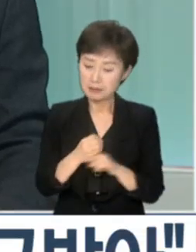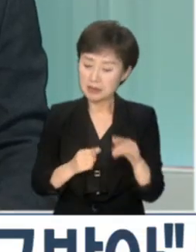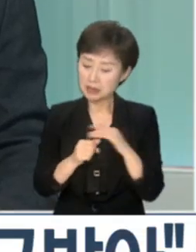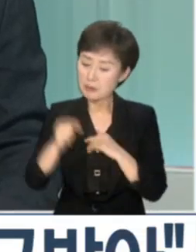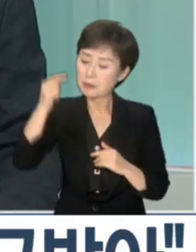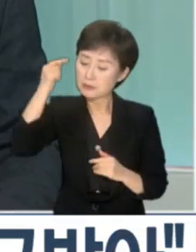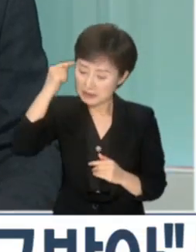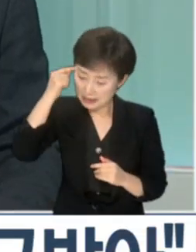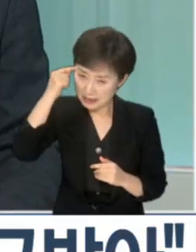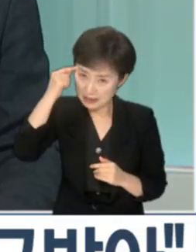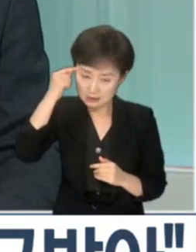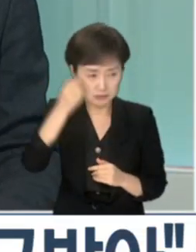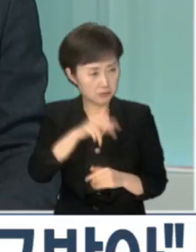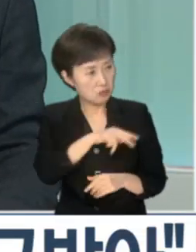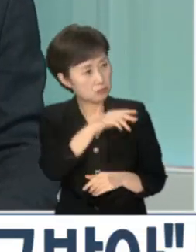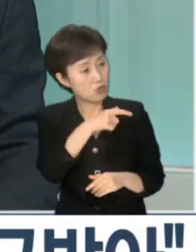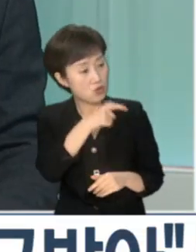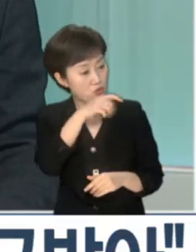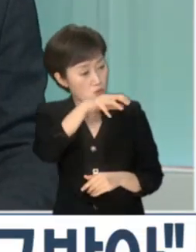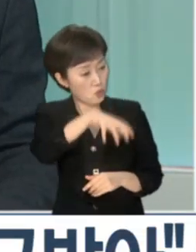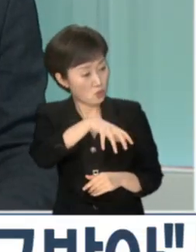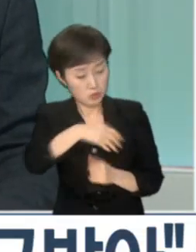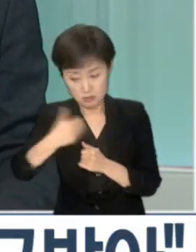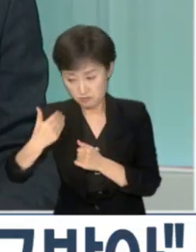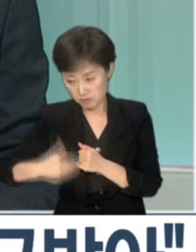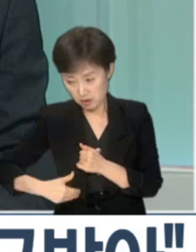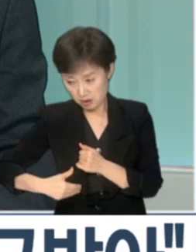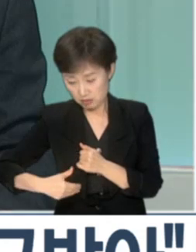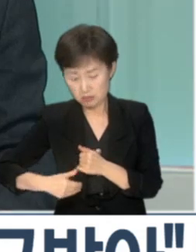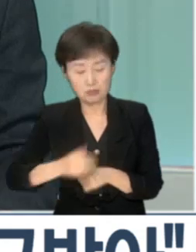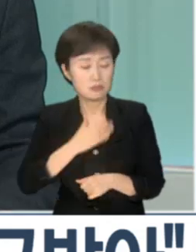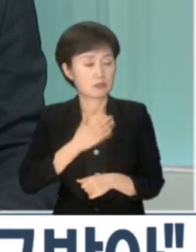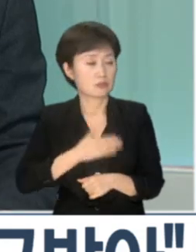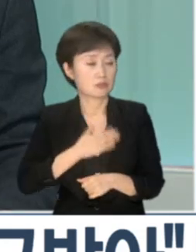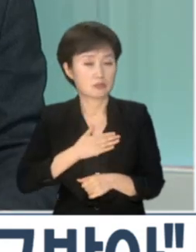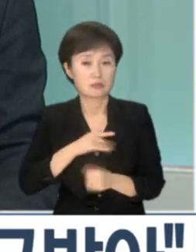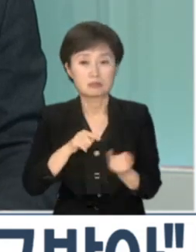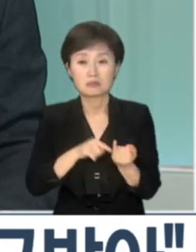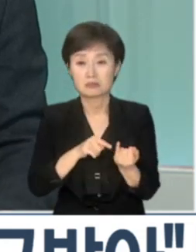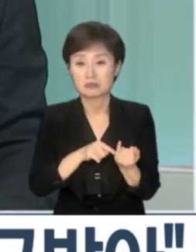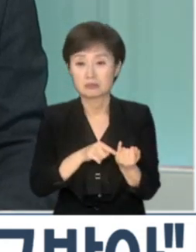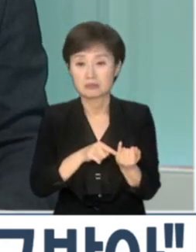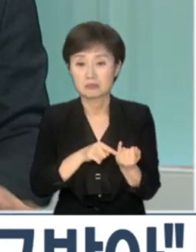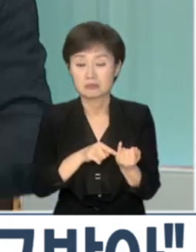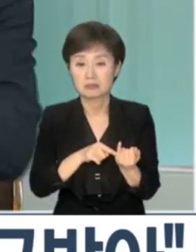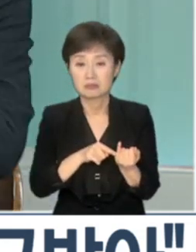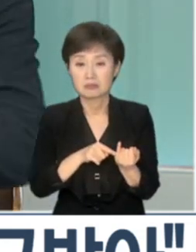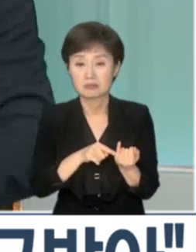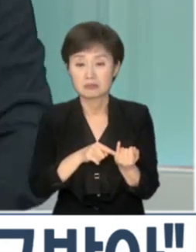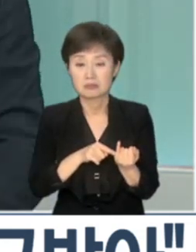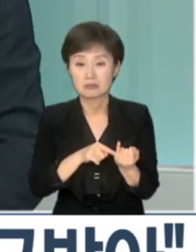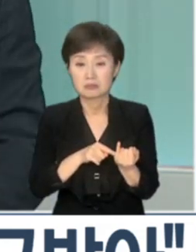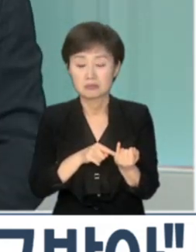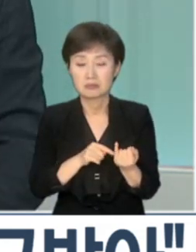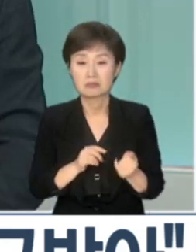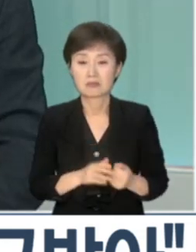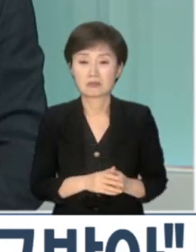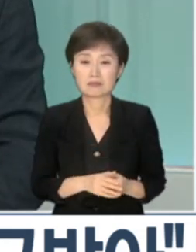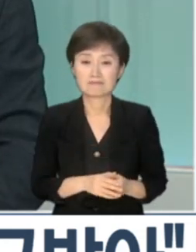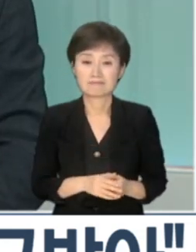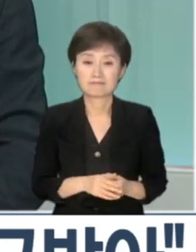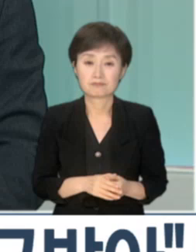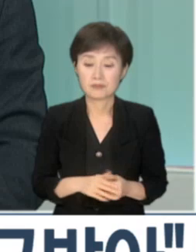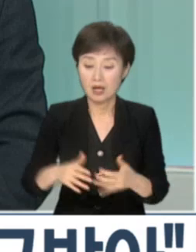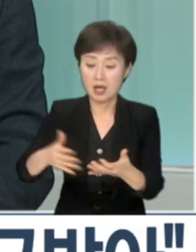생각했는데 여기 수원정에 출마했으면 좋겠다 이렇게 권유를 받았다라고 당에서 그렇게 얘기했잖아요. 그러니까 지금 그 앵커의 질문의 요지는 그거